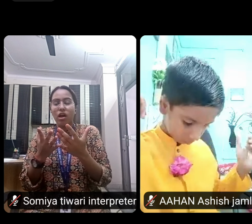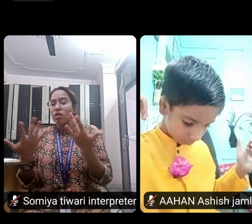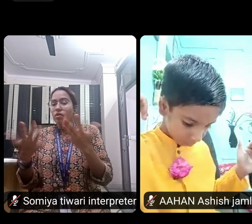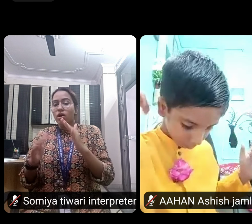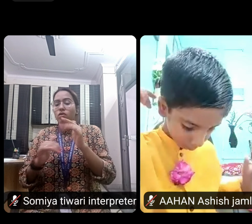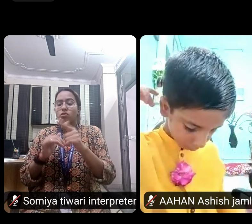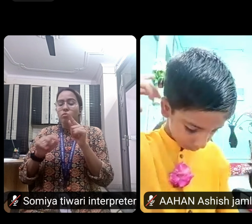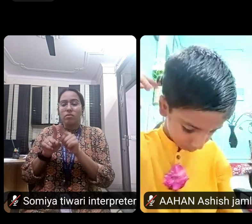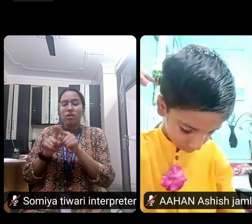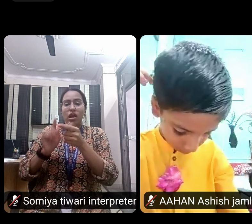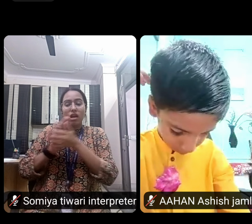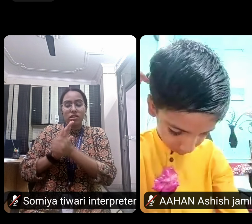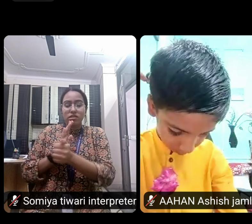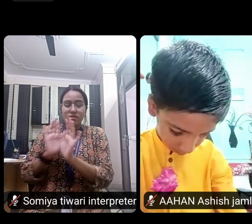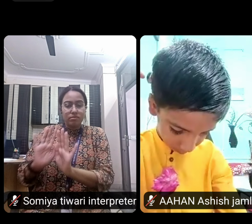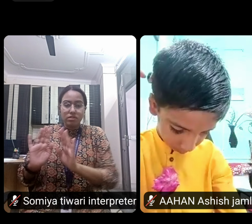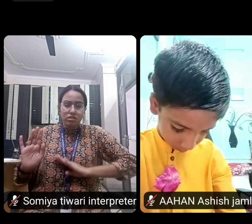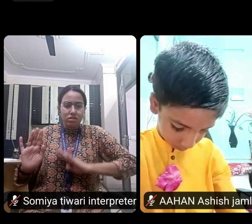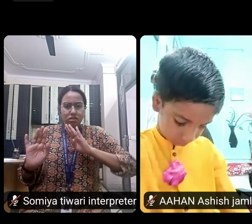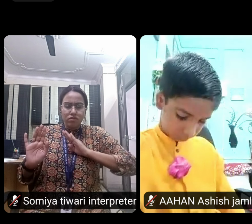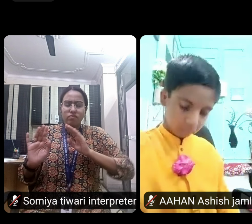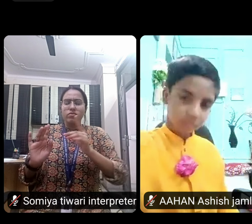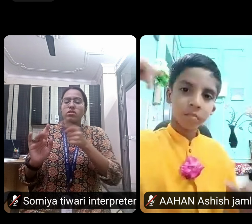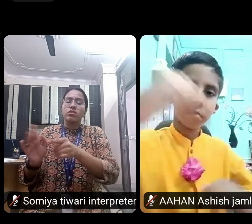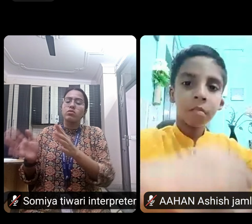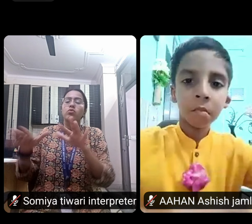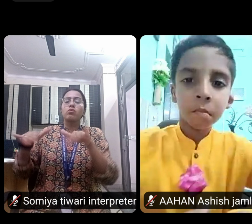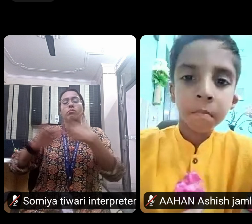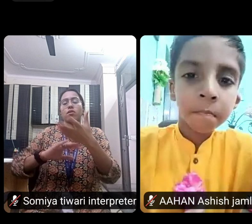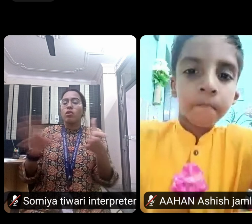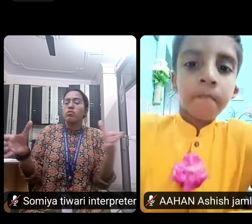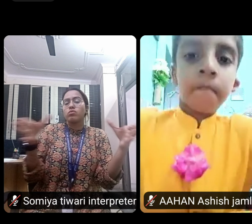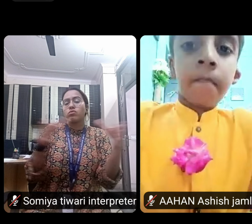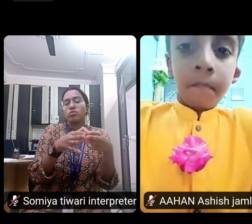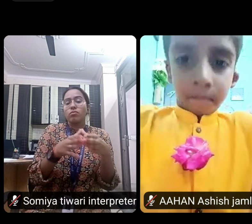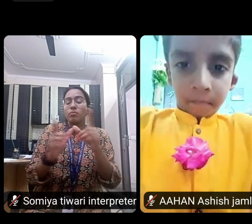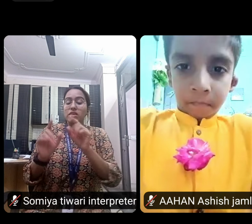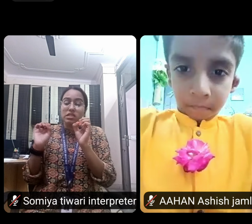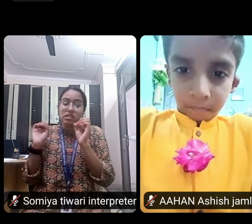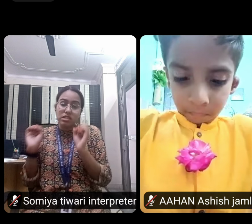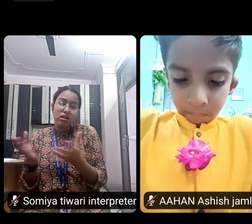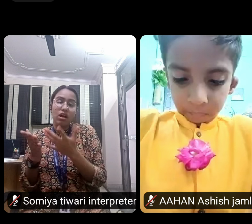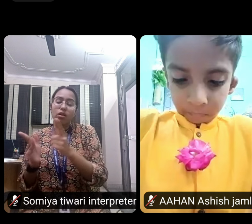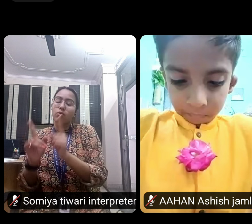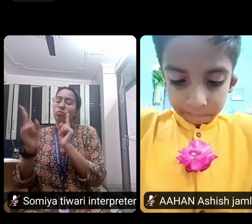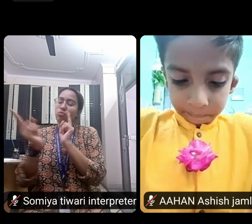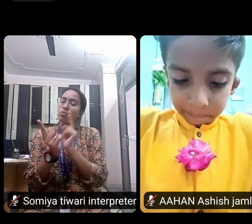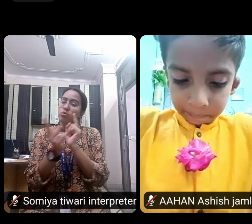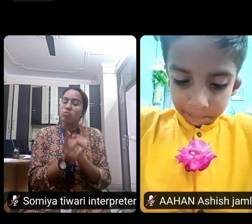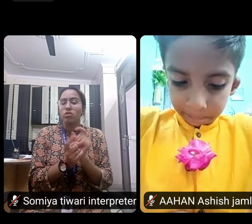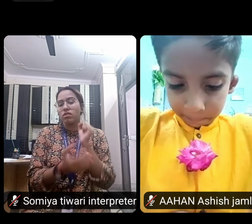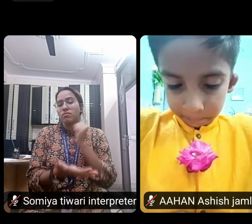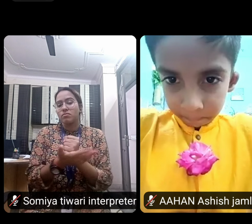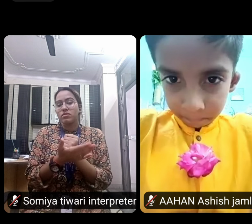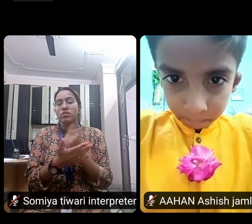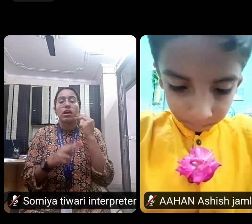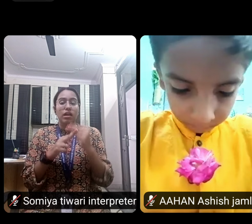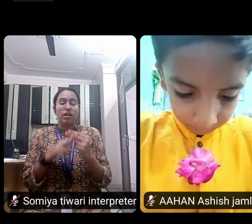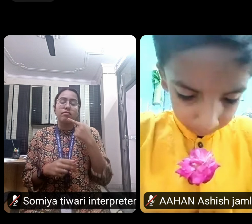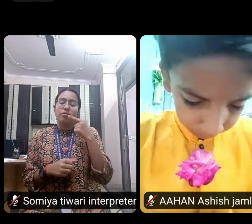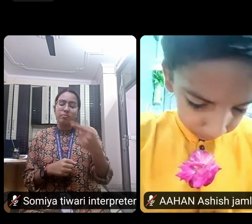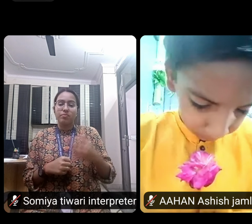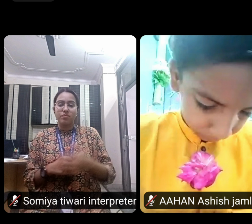हैं, ग्रुप थेरेपी में जाते हैं, लेकिन शुरुआती दौर पे 1-to-1 ही काम आता है। तो मतलब ये है कि जो बच्चा